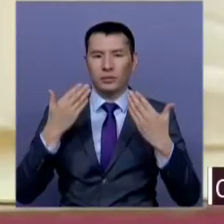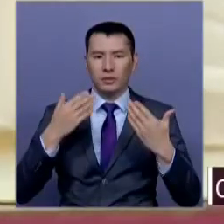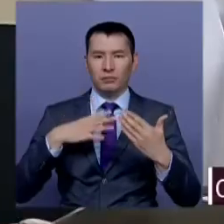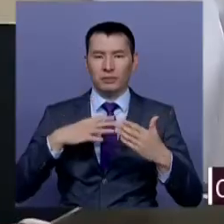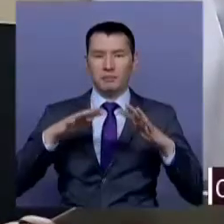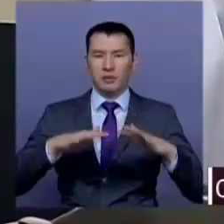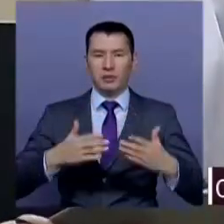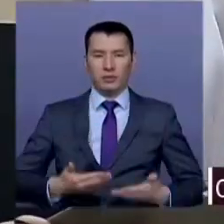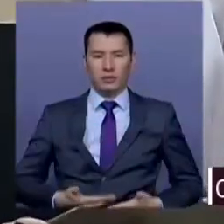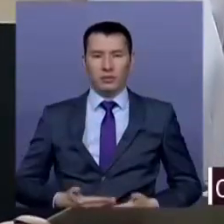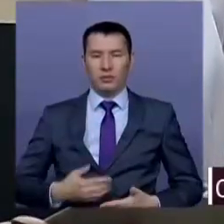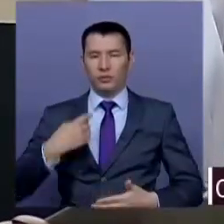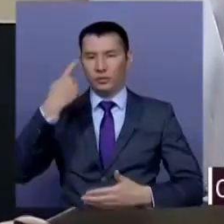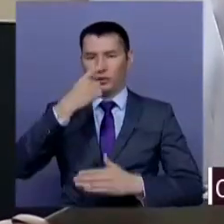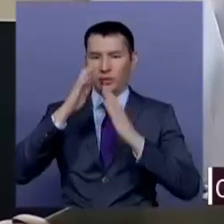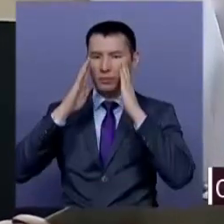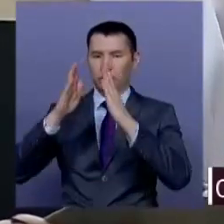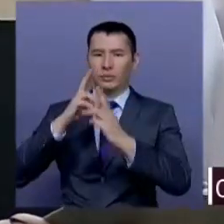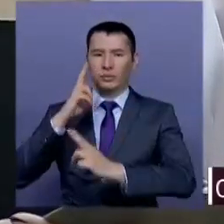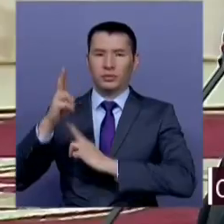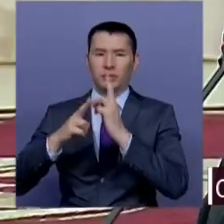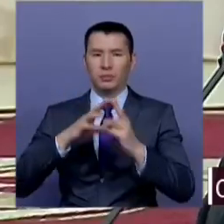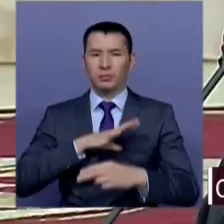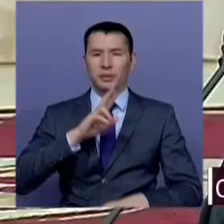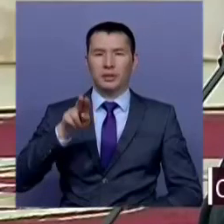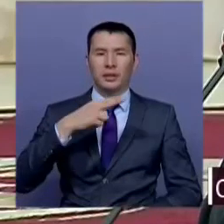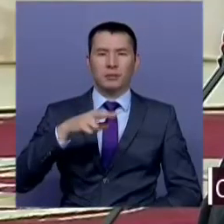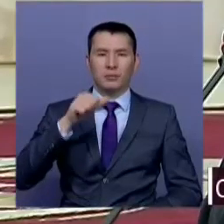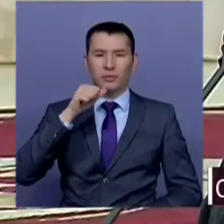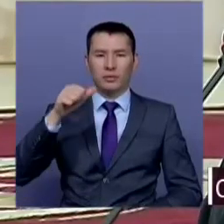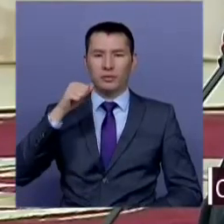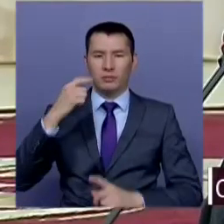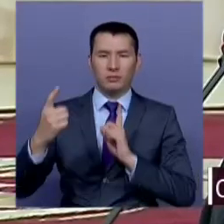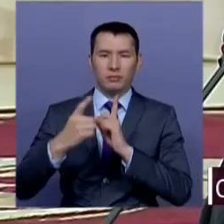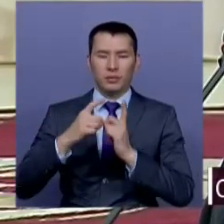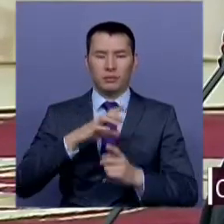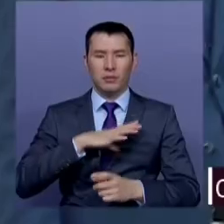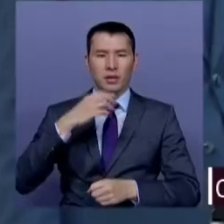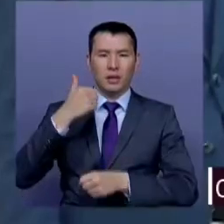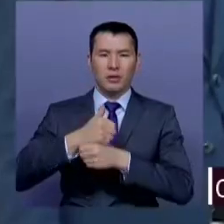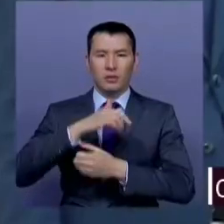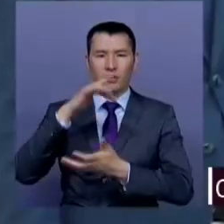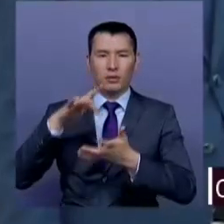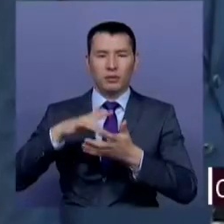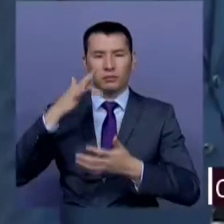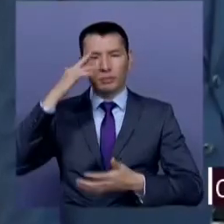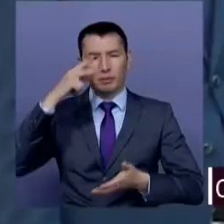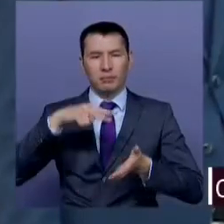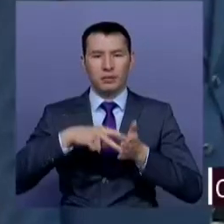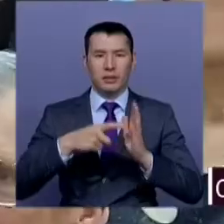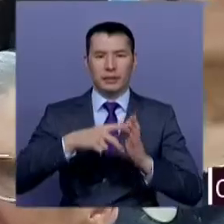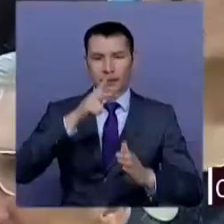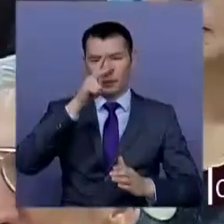жители высказали лично Бакыджану Сагентаеву на встрече еще в декабре прошлого года. Тогда глава города сообщил о разработке 3-летнего мастер-плана